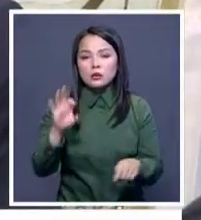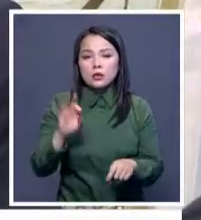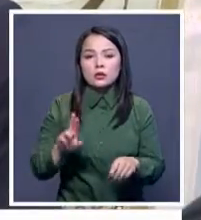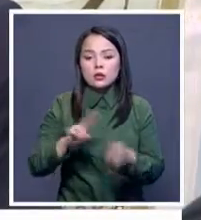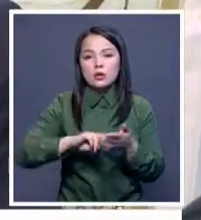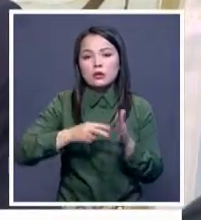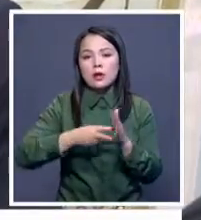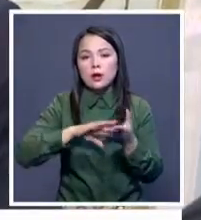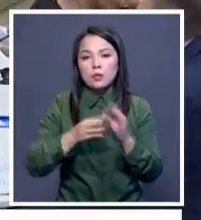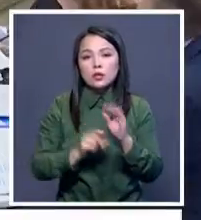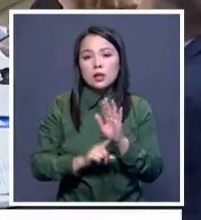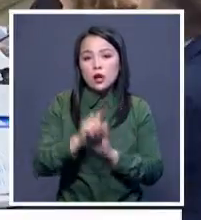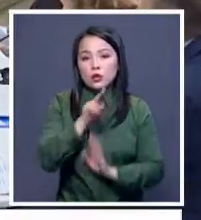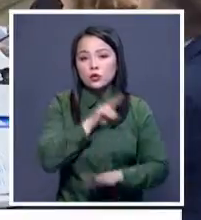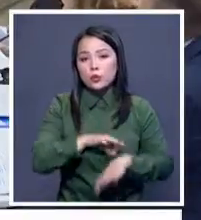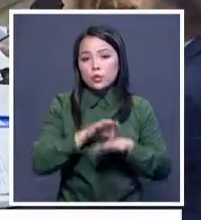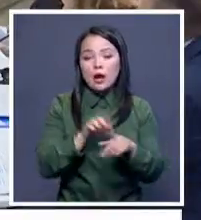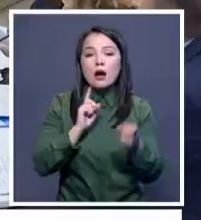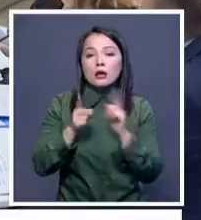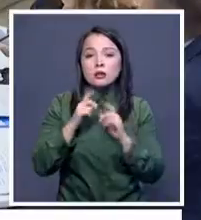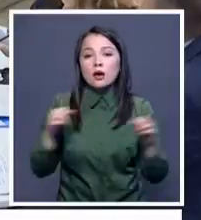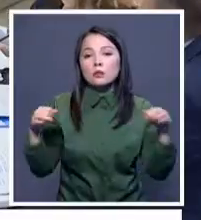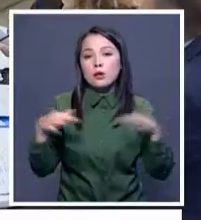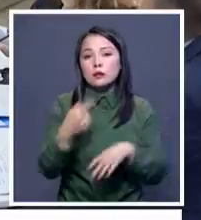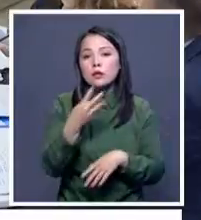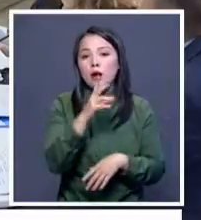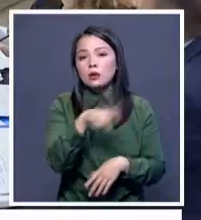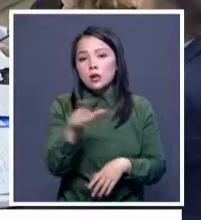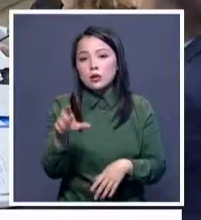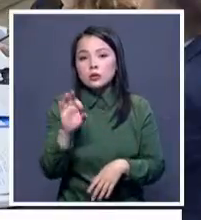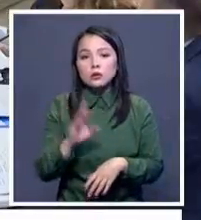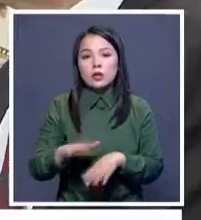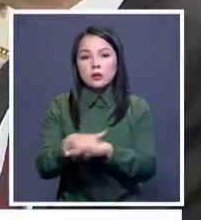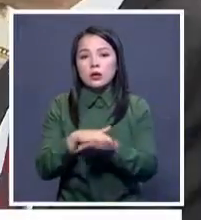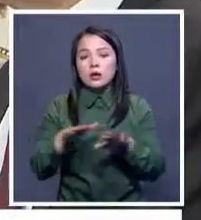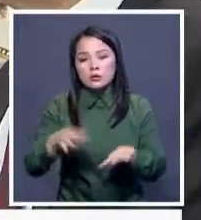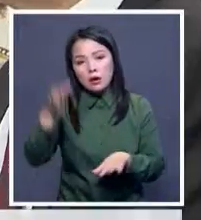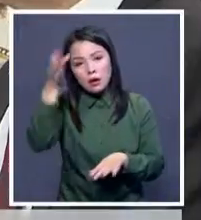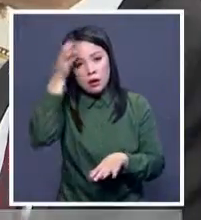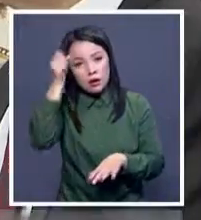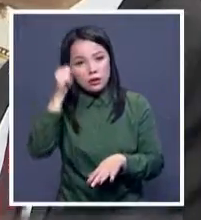бастамаларды жоғары бағалады. Отырыс барысында бірқатар азаматқа әлеуметтану